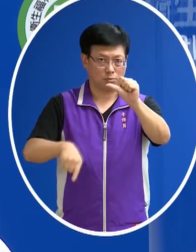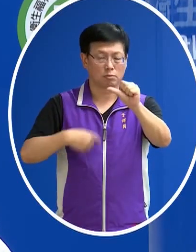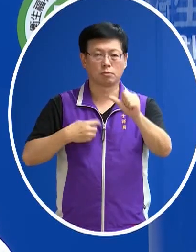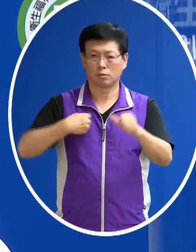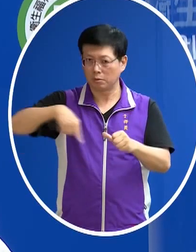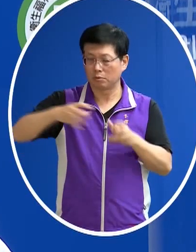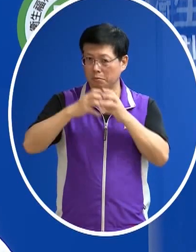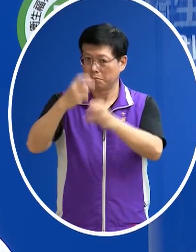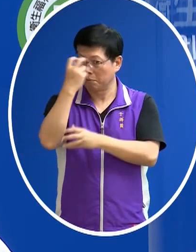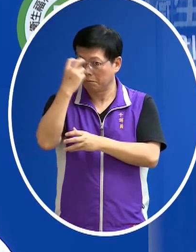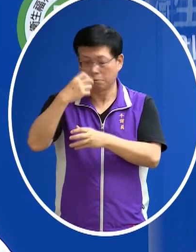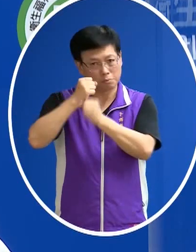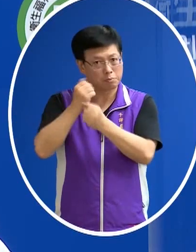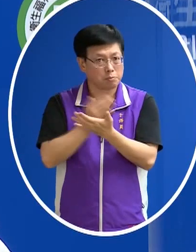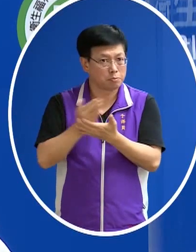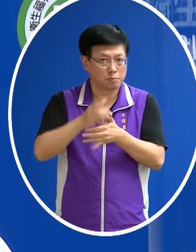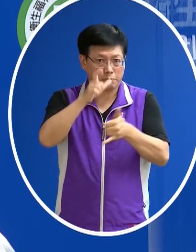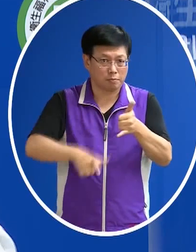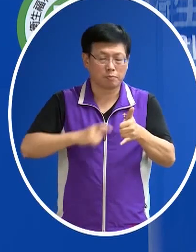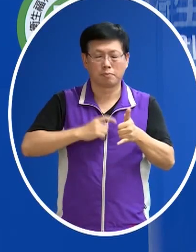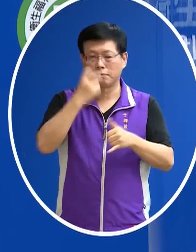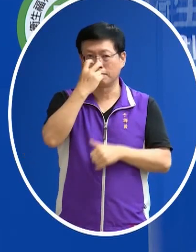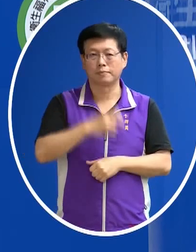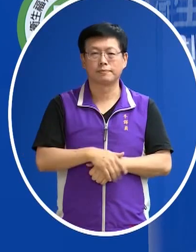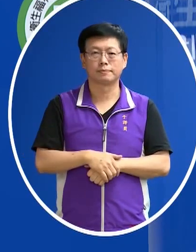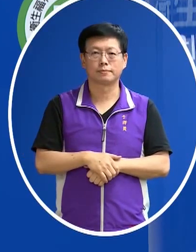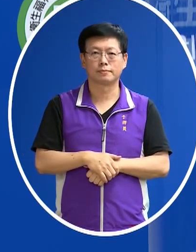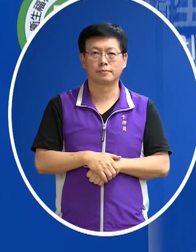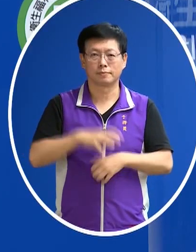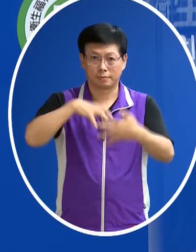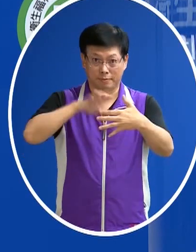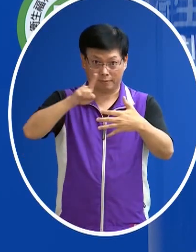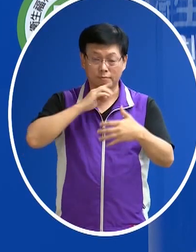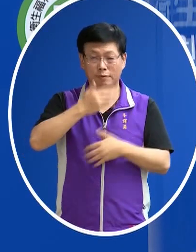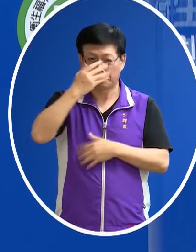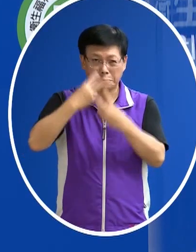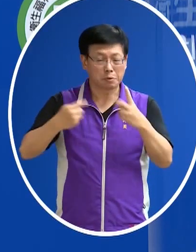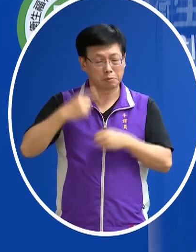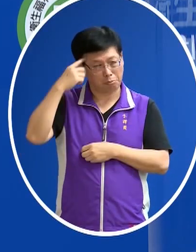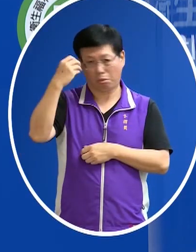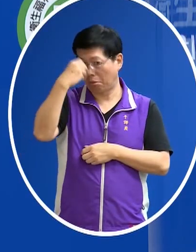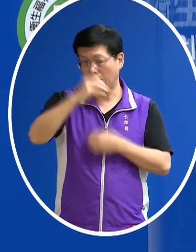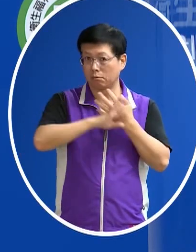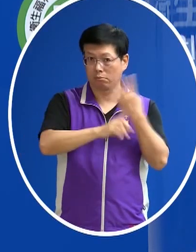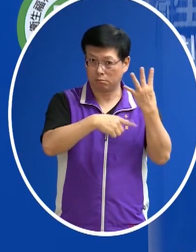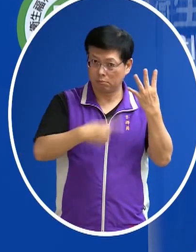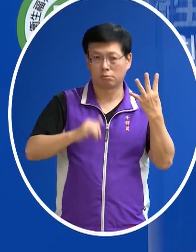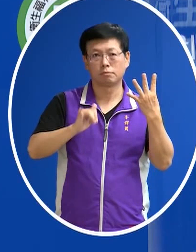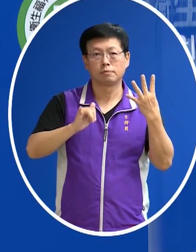到检疫站执行身体评估及检疫措施。那有一名旅客头晕的状况，其他四名没